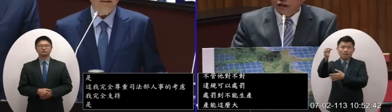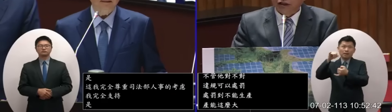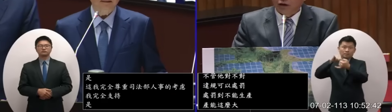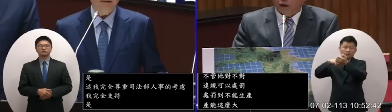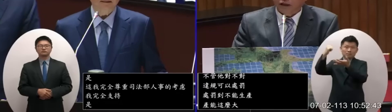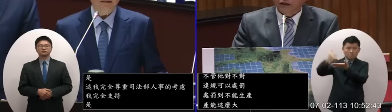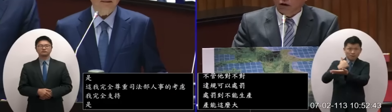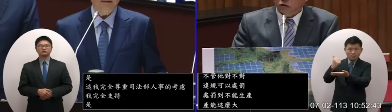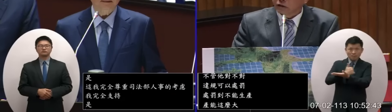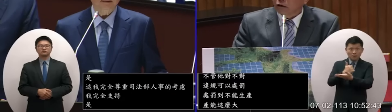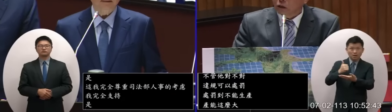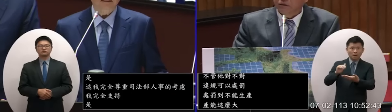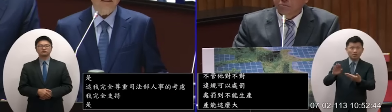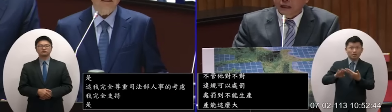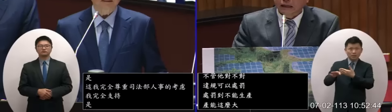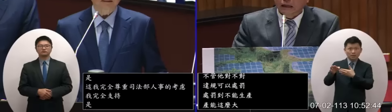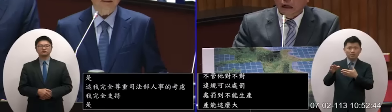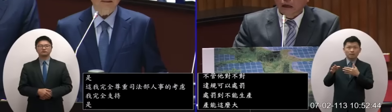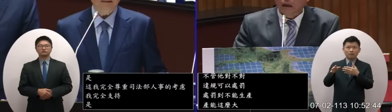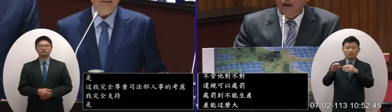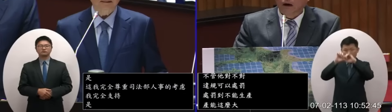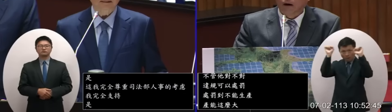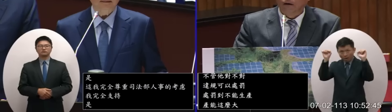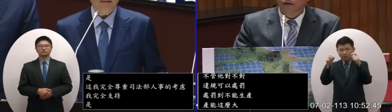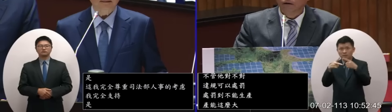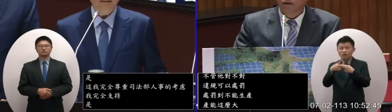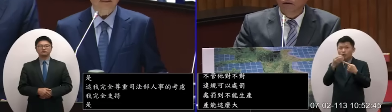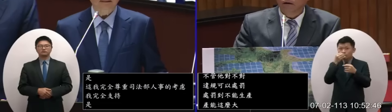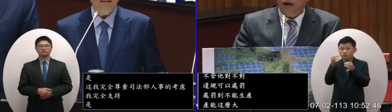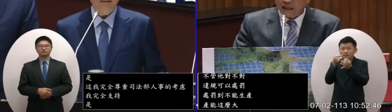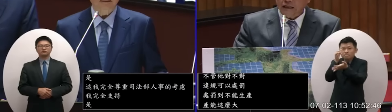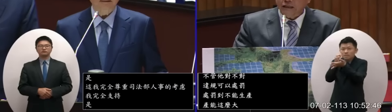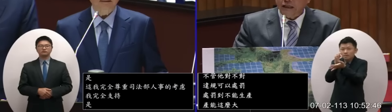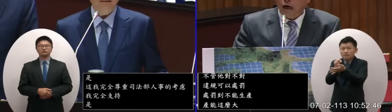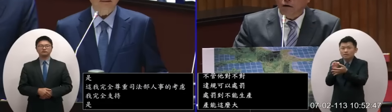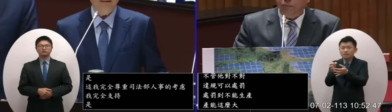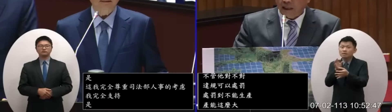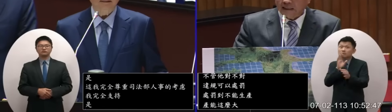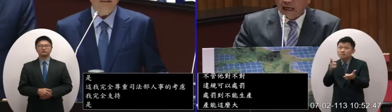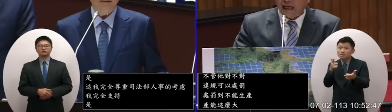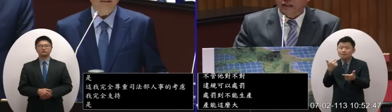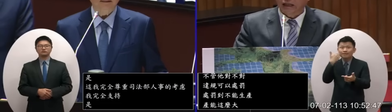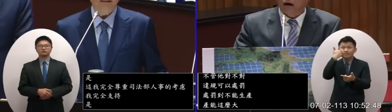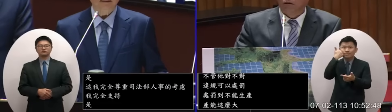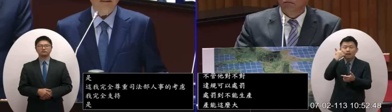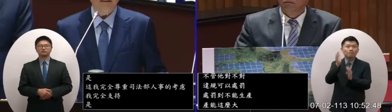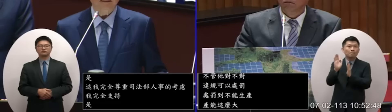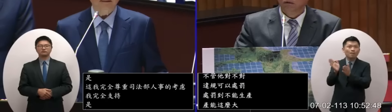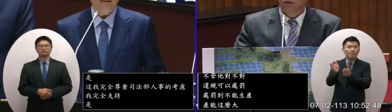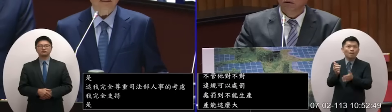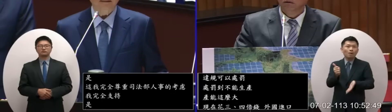一间小吃店，我是唔知影啦，哦。啊，送去进口的，凭啥会当进口？